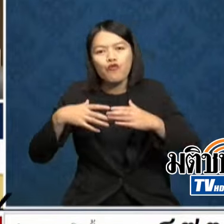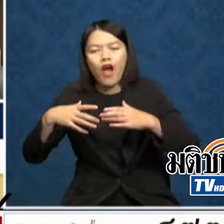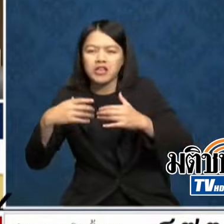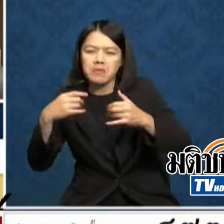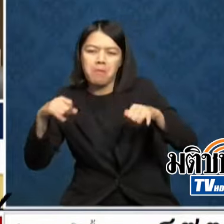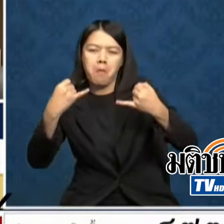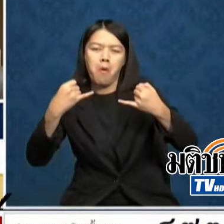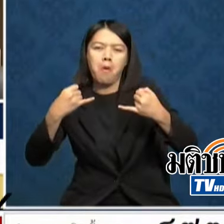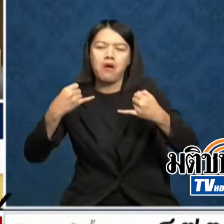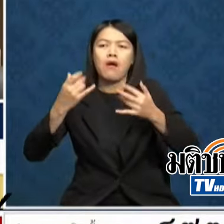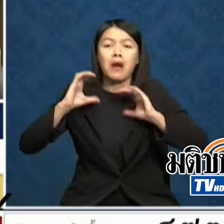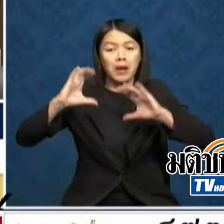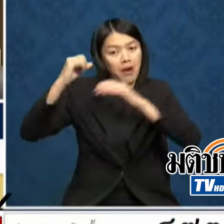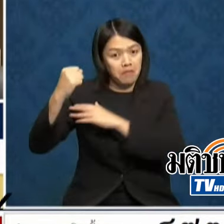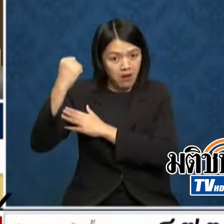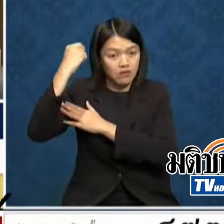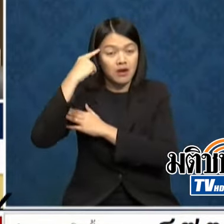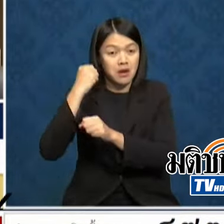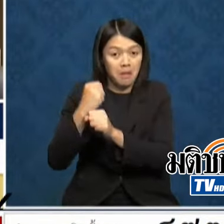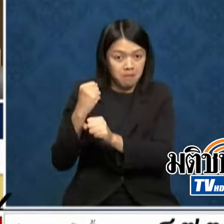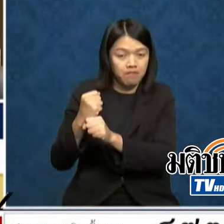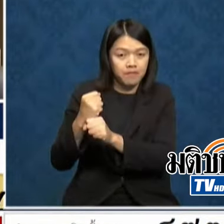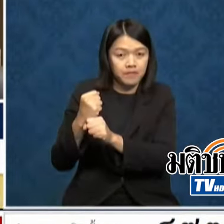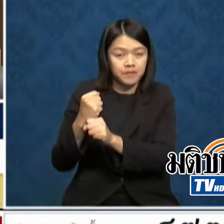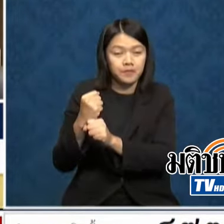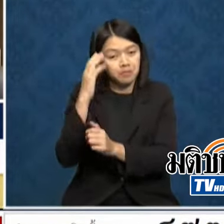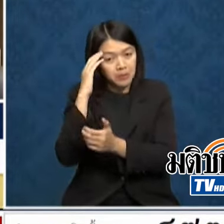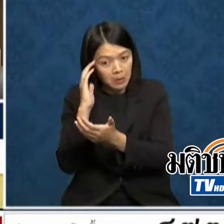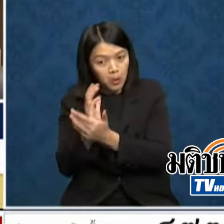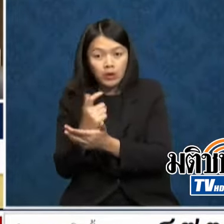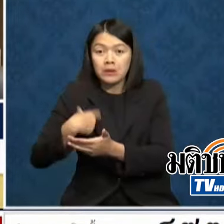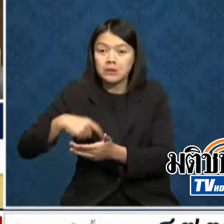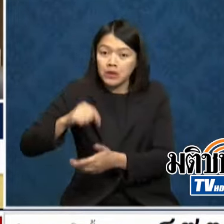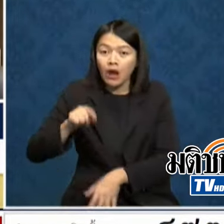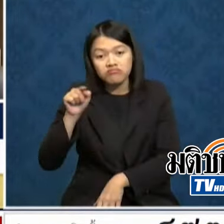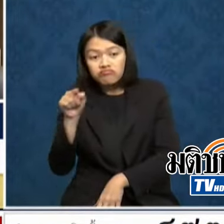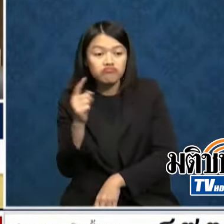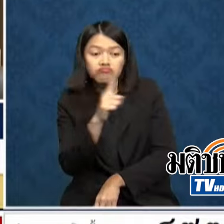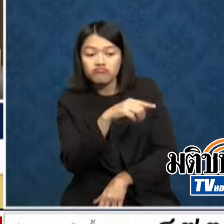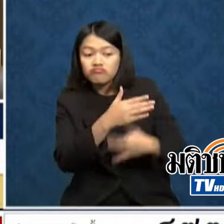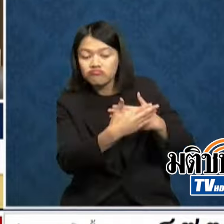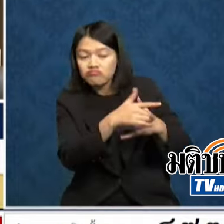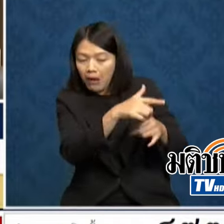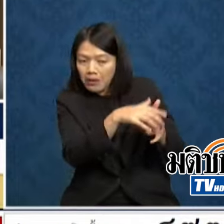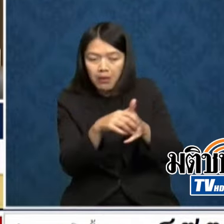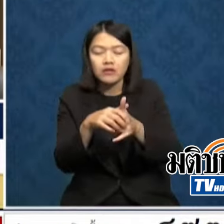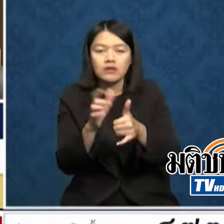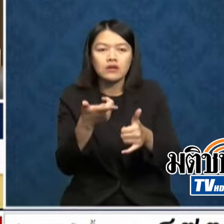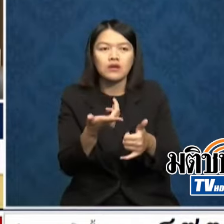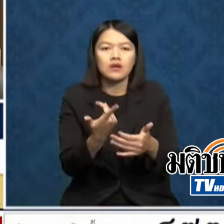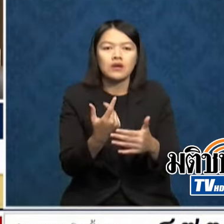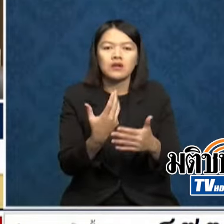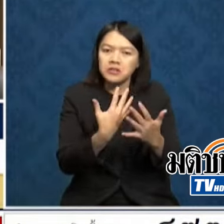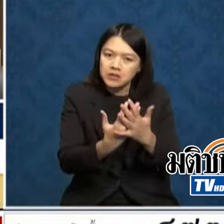ไม่ถูกกับรัฐบาลเพราะรัฐบาลมีอำนาจในการที่จะให้ตำรวจนะเรียกไปไต่สวนหรือคุ